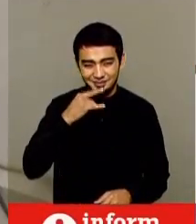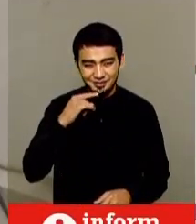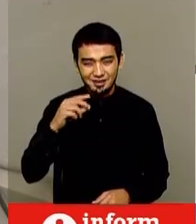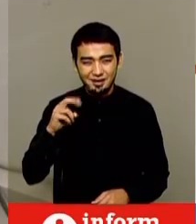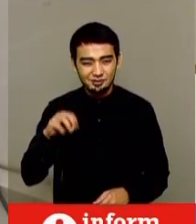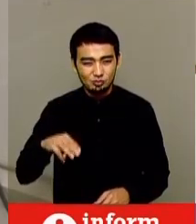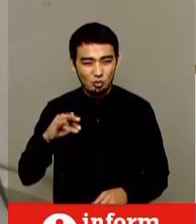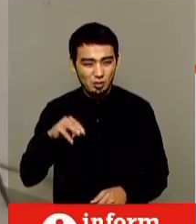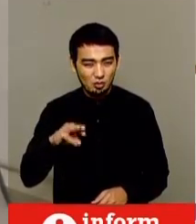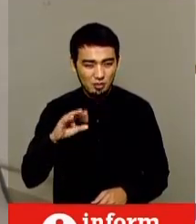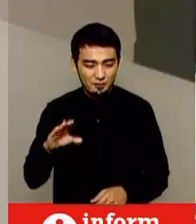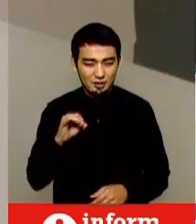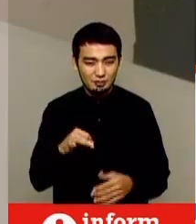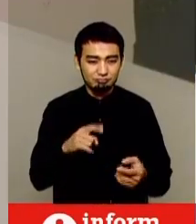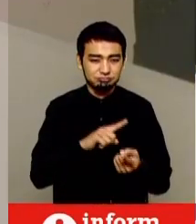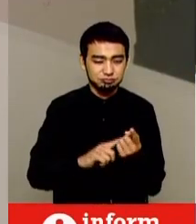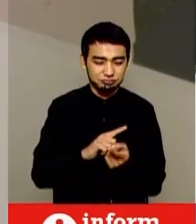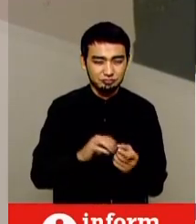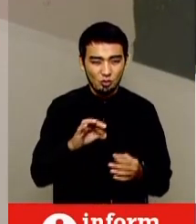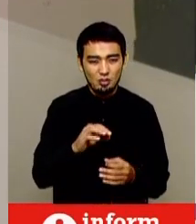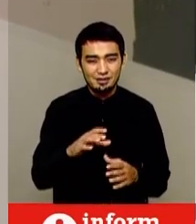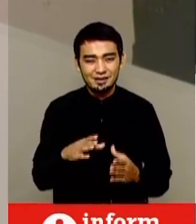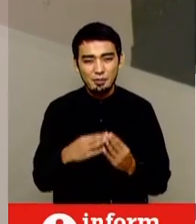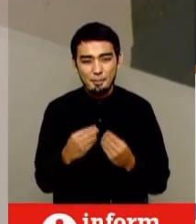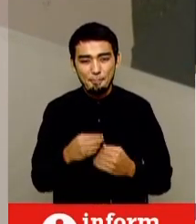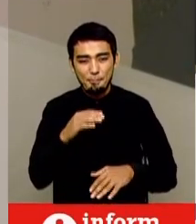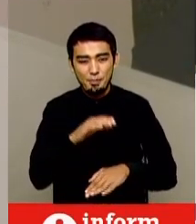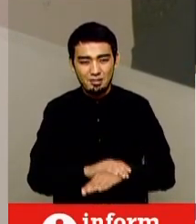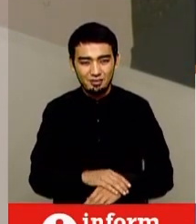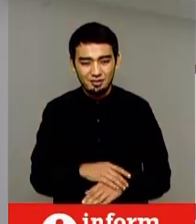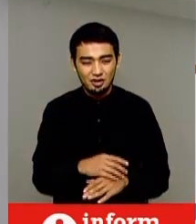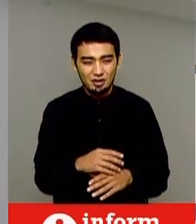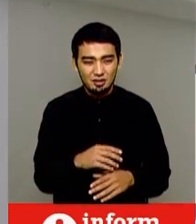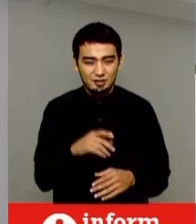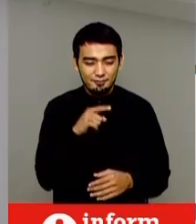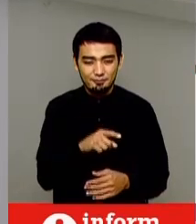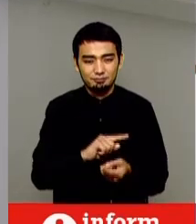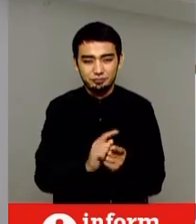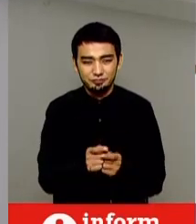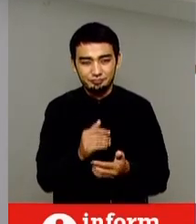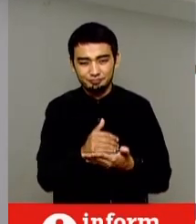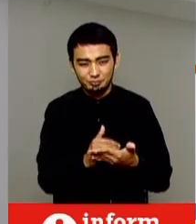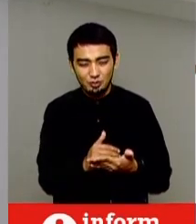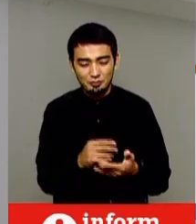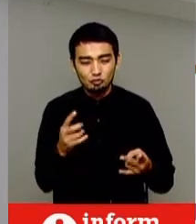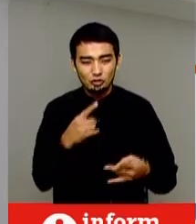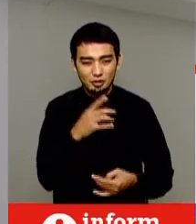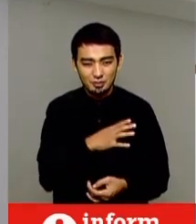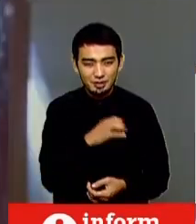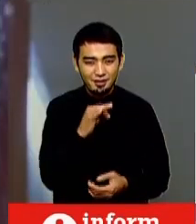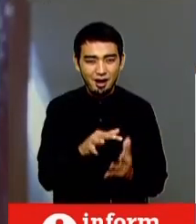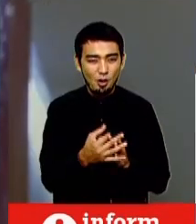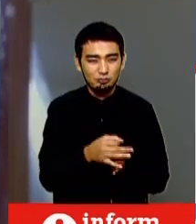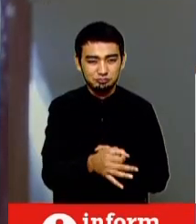поручил перезагрузить деятельность Отбасыбанка. Теперь свой фокус специализированный банк должен переориентировать с